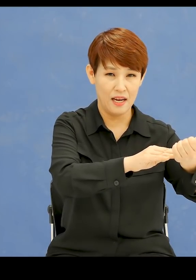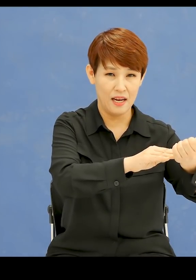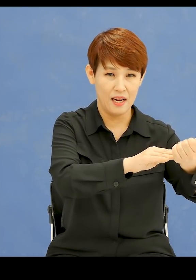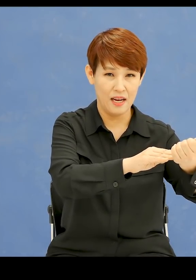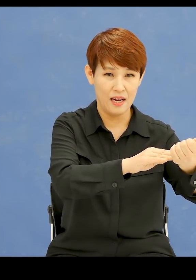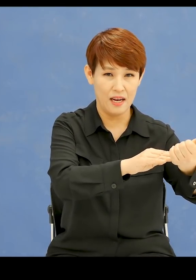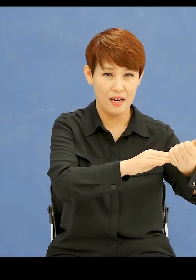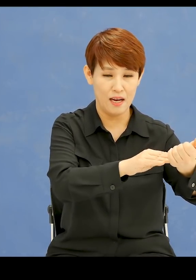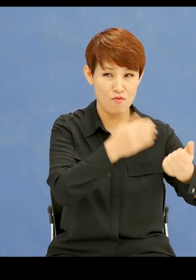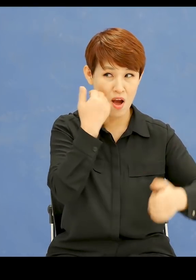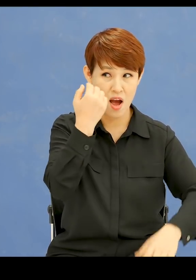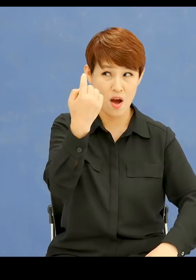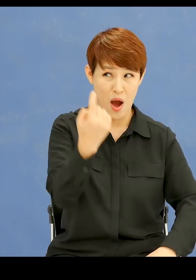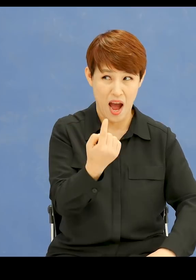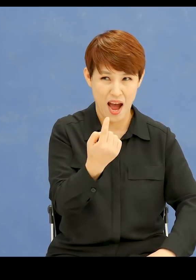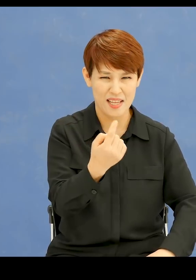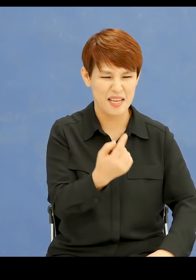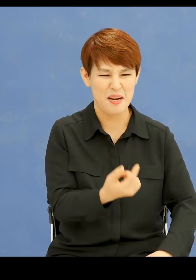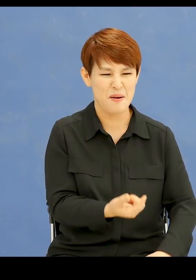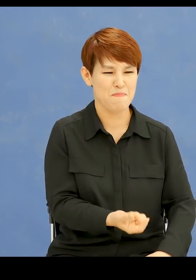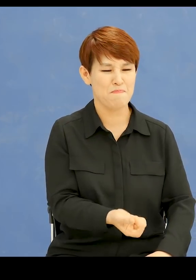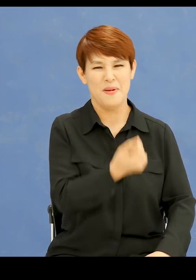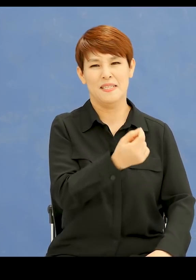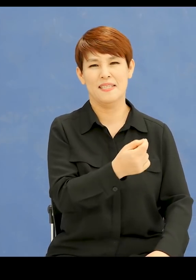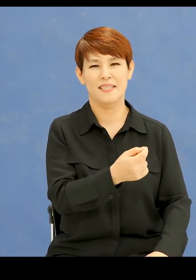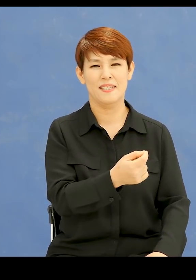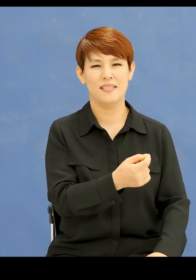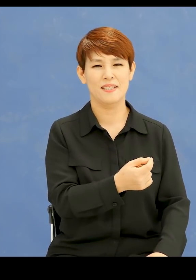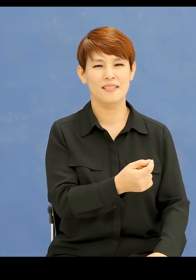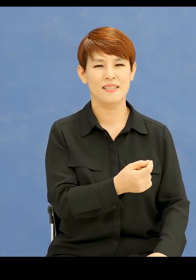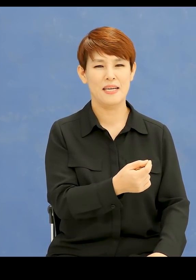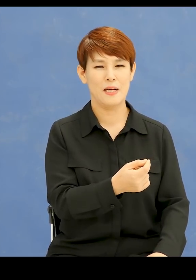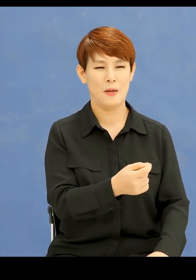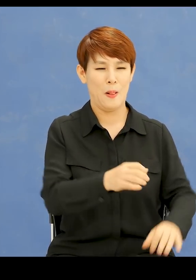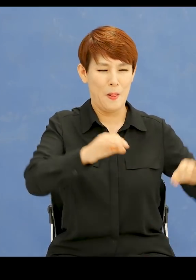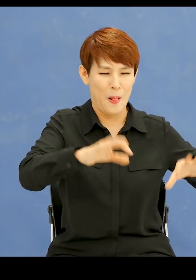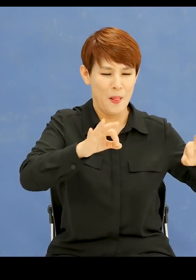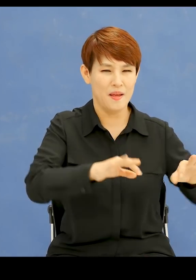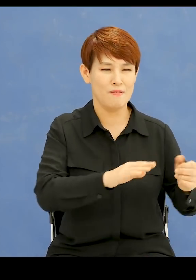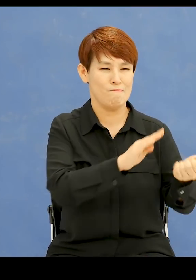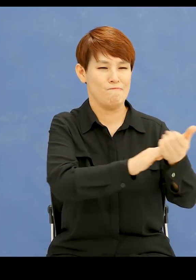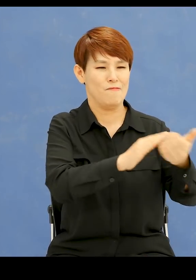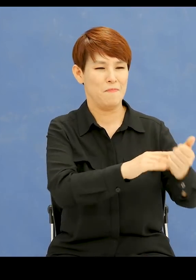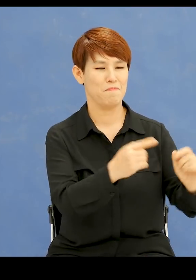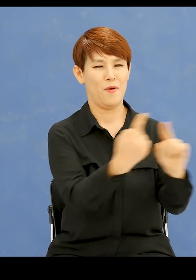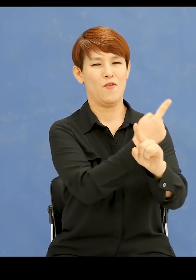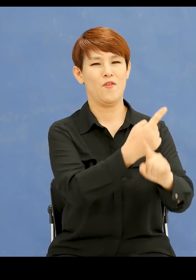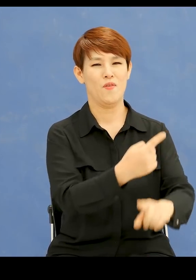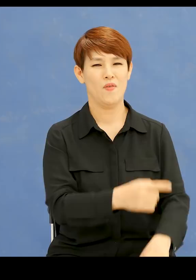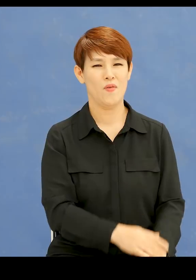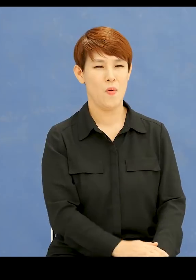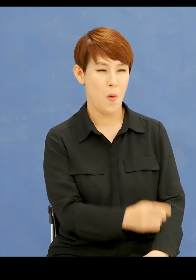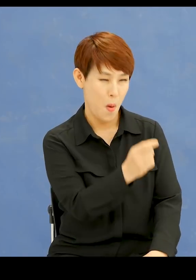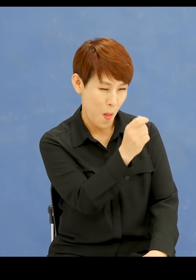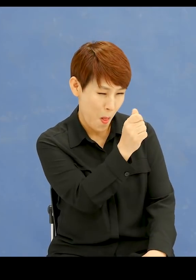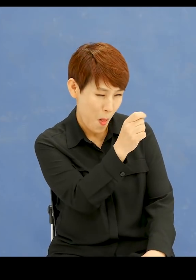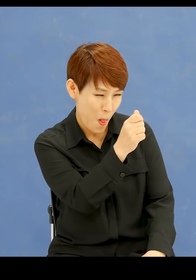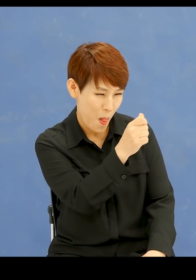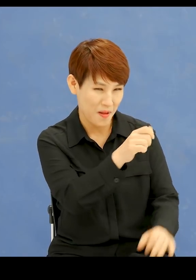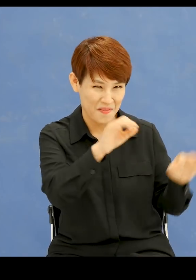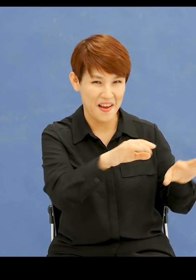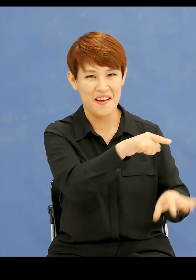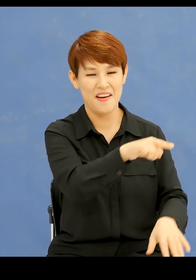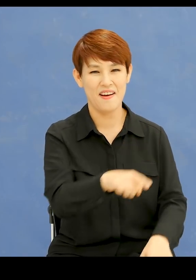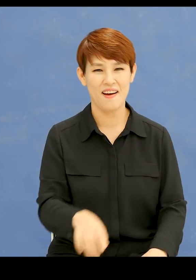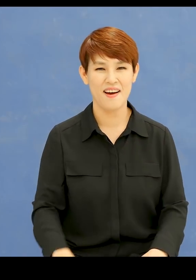되니까 그때는 이제 그 섰다나 도리지코땡으로 바뀝니다. 오랜만에 듣네요, 도리지코. 도리지코땡으로 바뀝니다. 야, 이곳에서 이